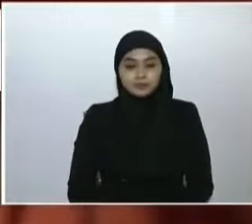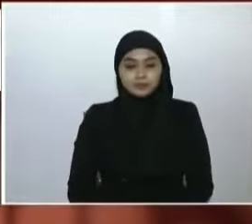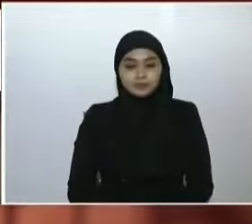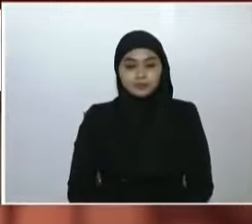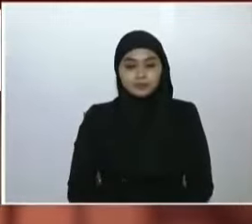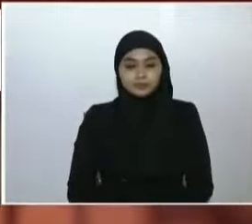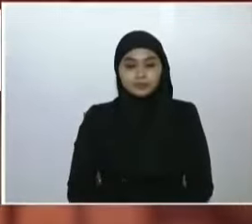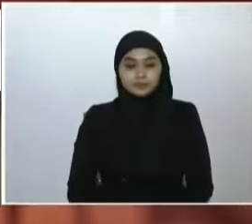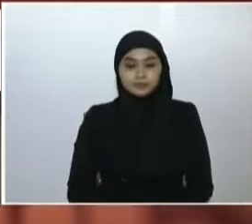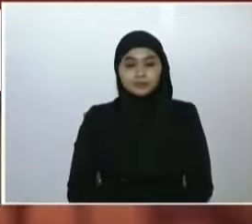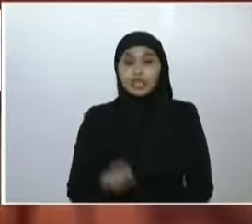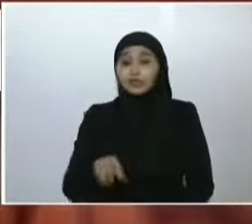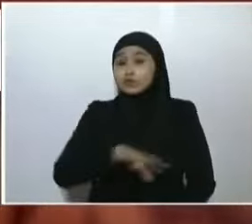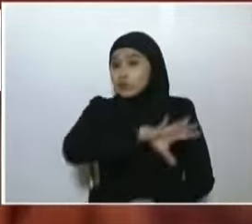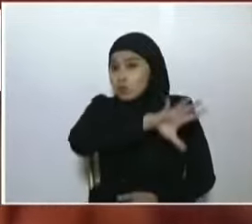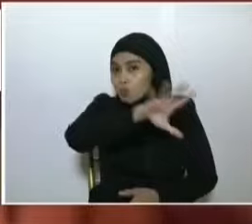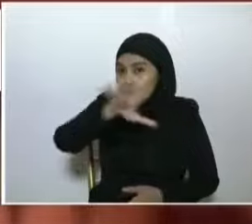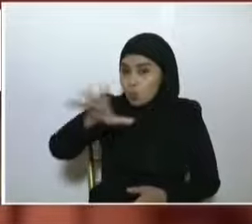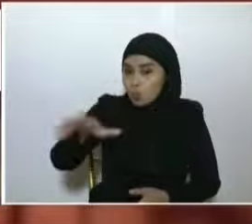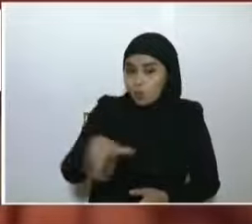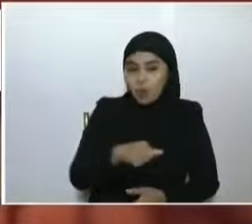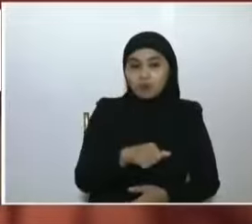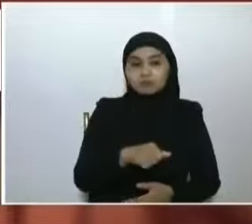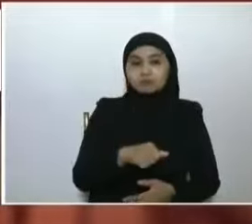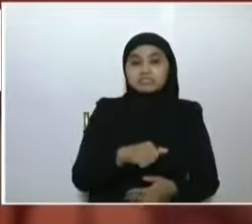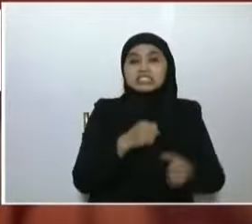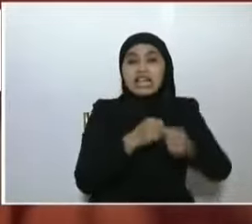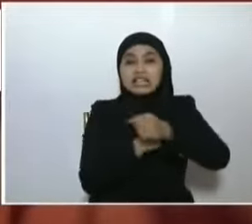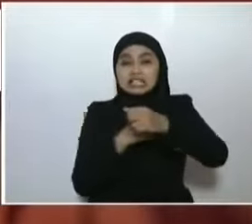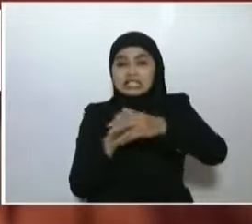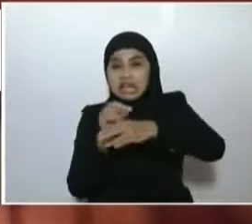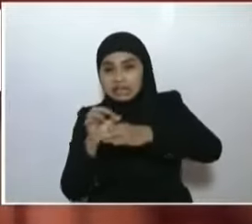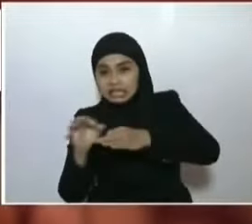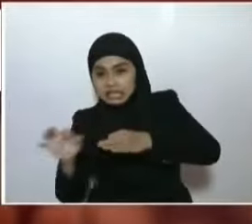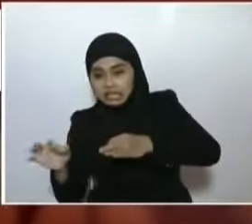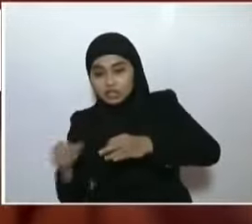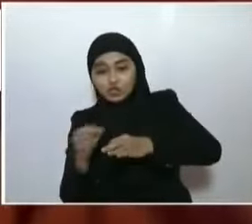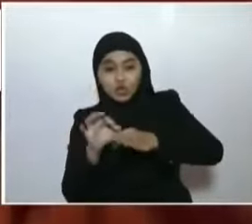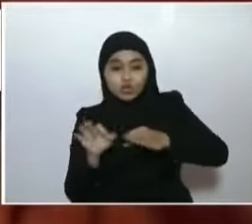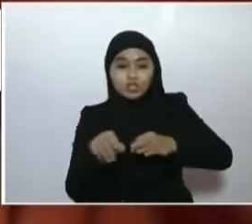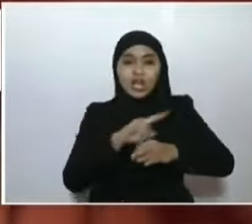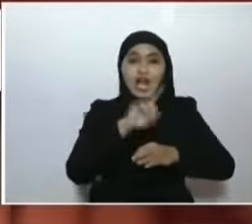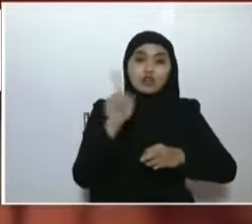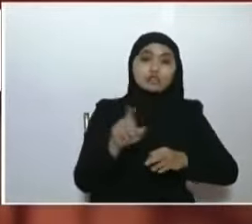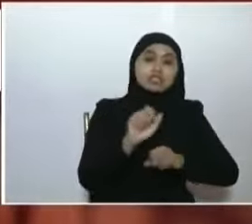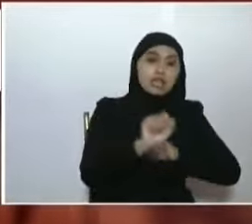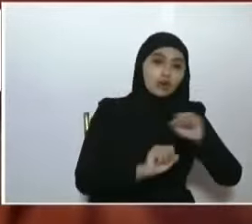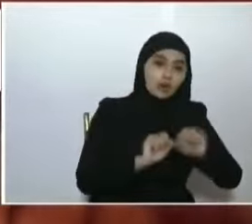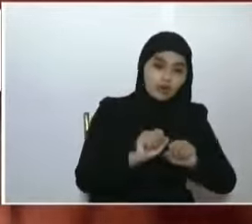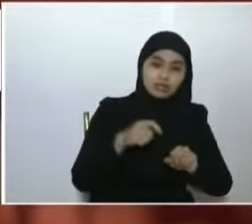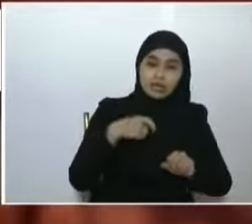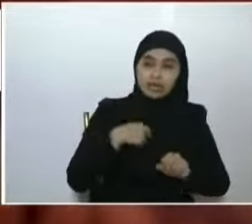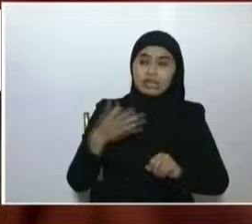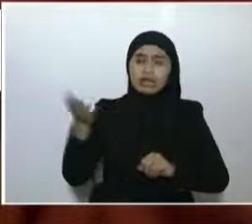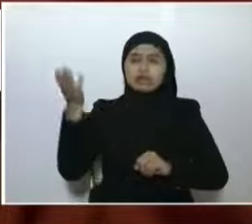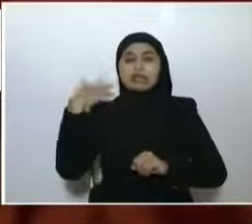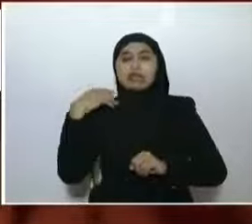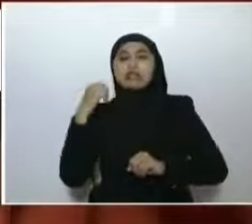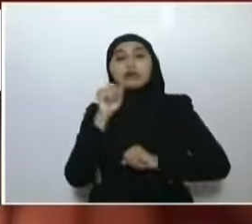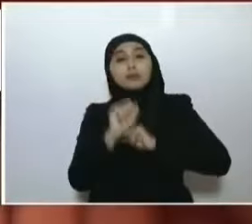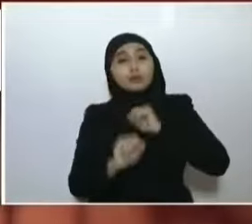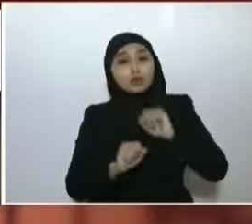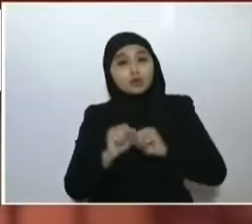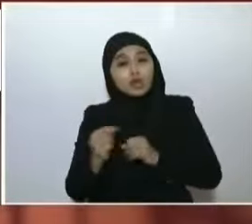Eh itu semua adalah langkah-langkah yang memang diperlukan mas rutfi eh Saya hanya tadi berusaha untuk menjawab